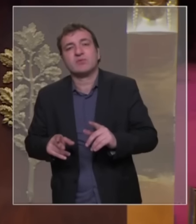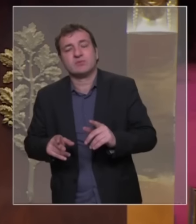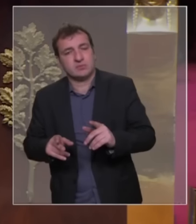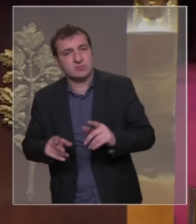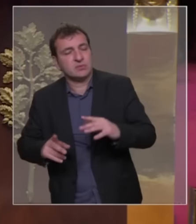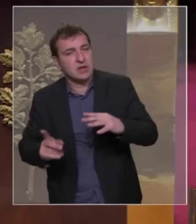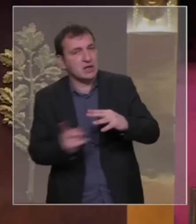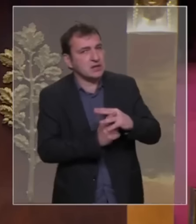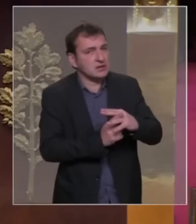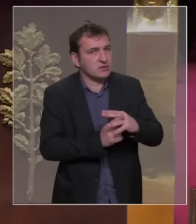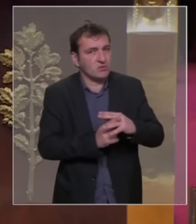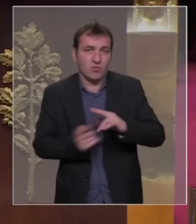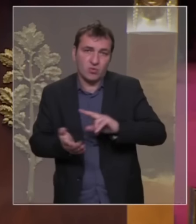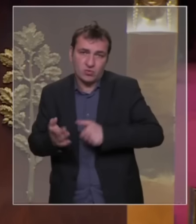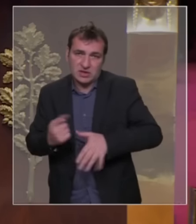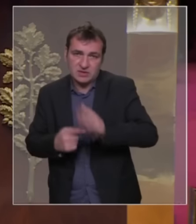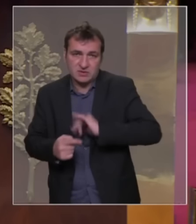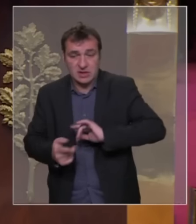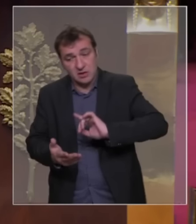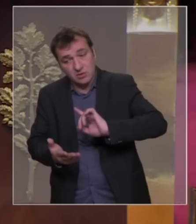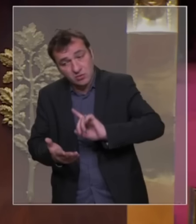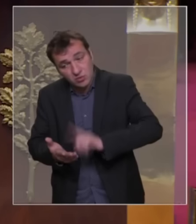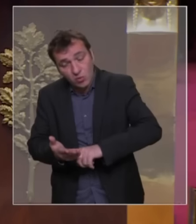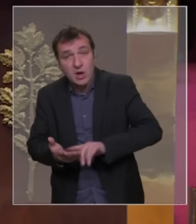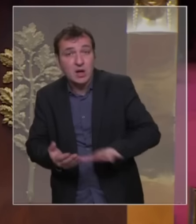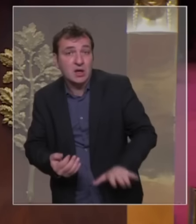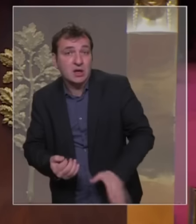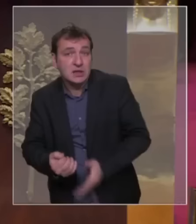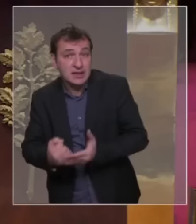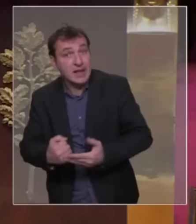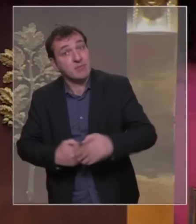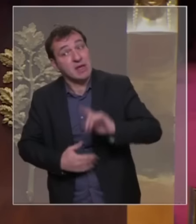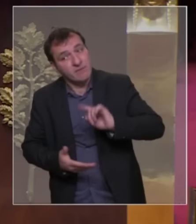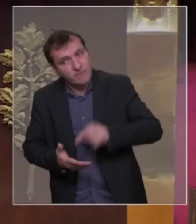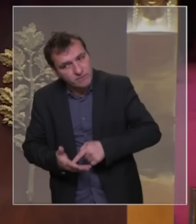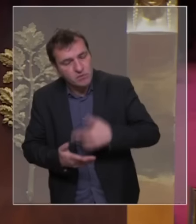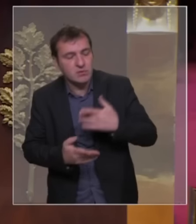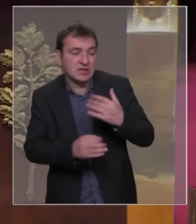du droit d'être aidé et du devoir de chercher vraiment un travail.